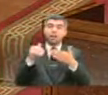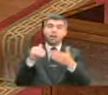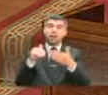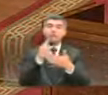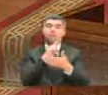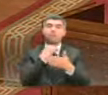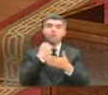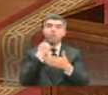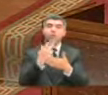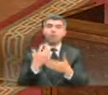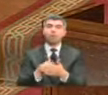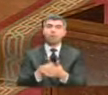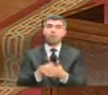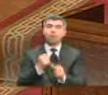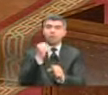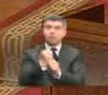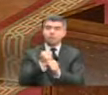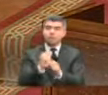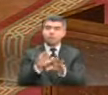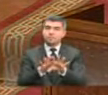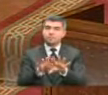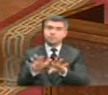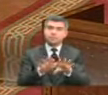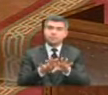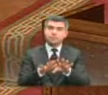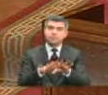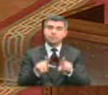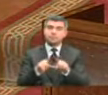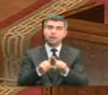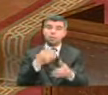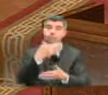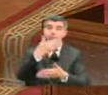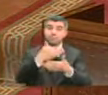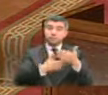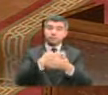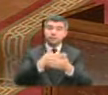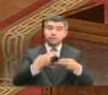الحكومي، وفي هذا الإطار تم اعتماد مخطط بالوظيفة العمومية،